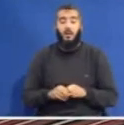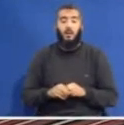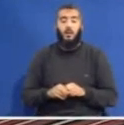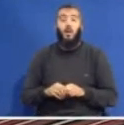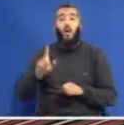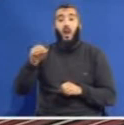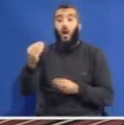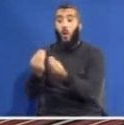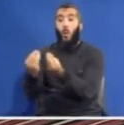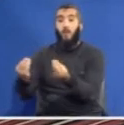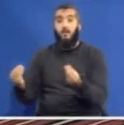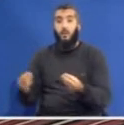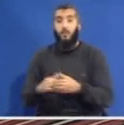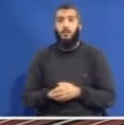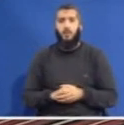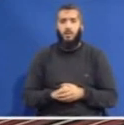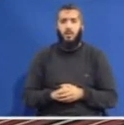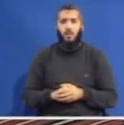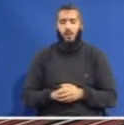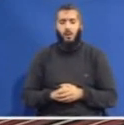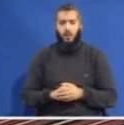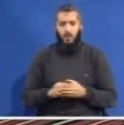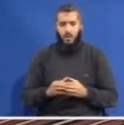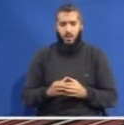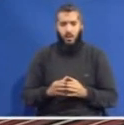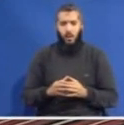ولاده، ولاده عنده مرته معاه.